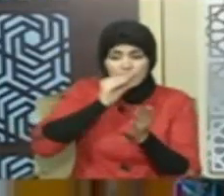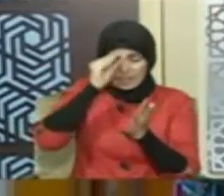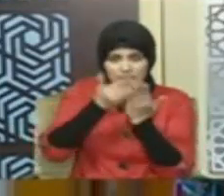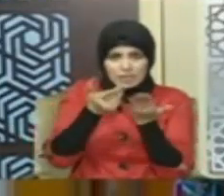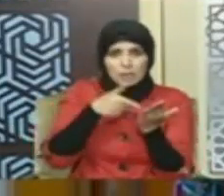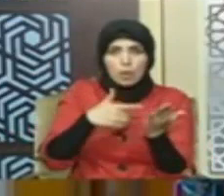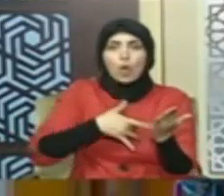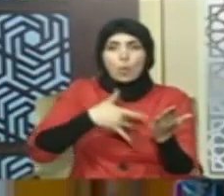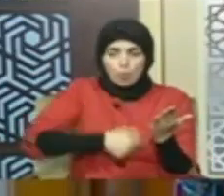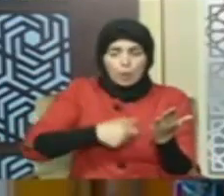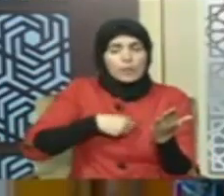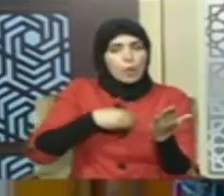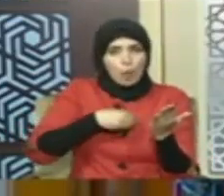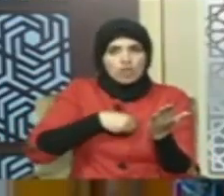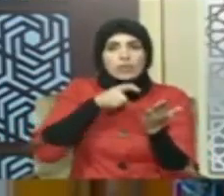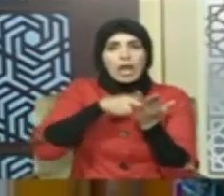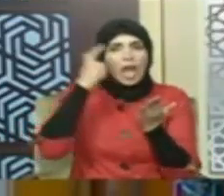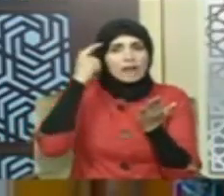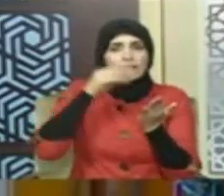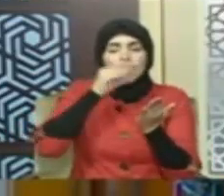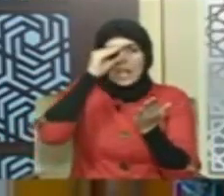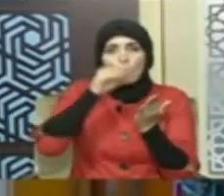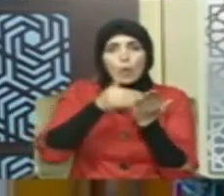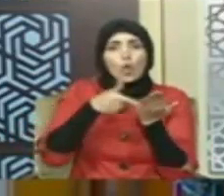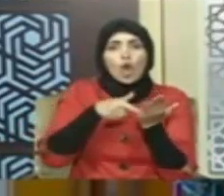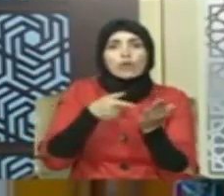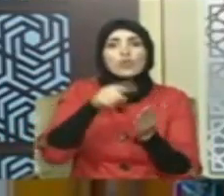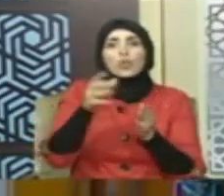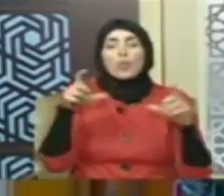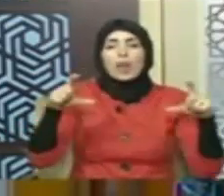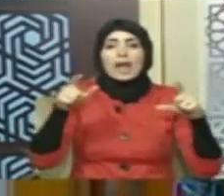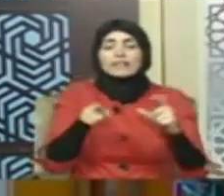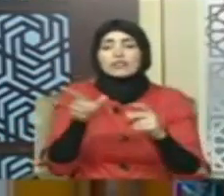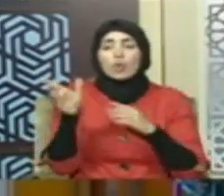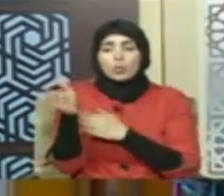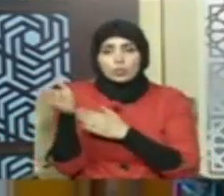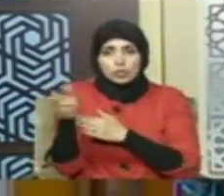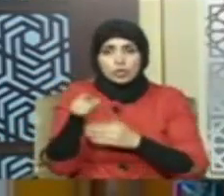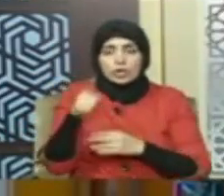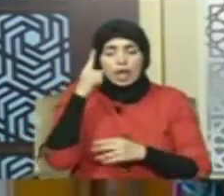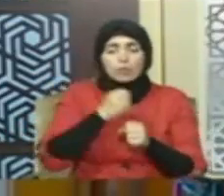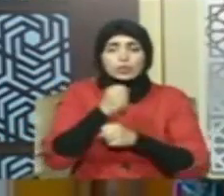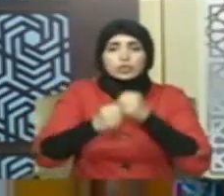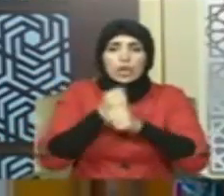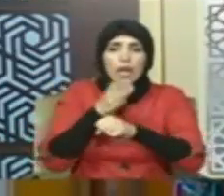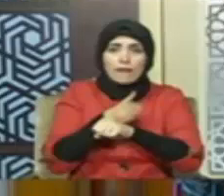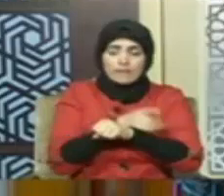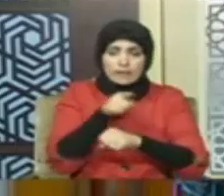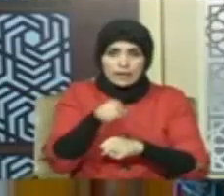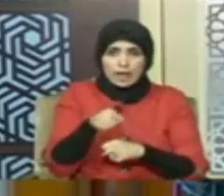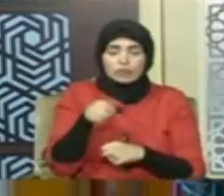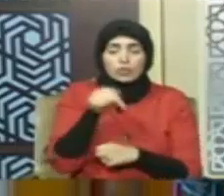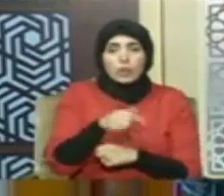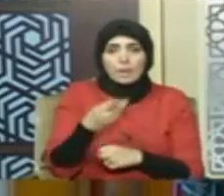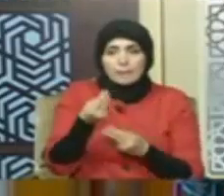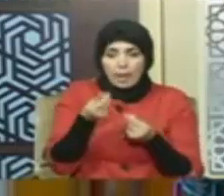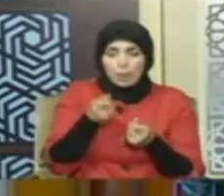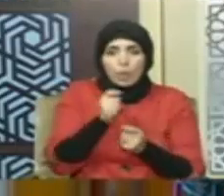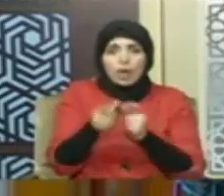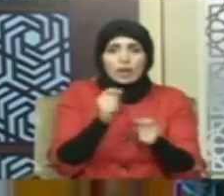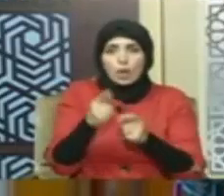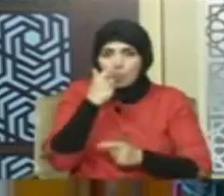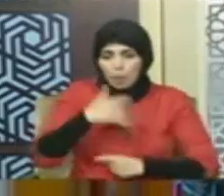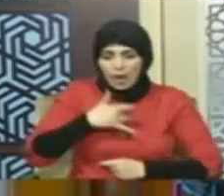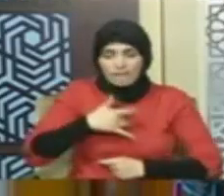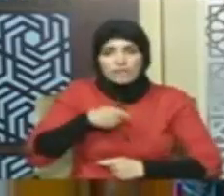الله وصحيح سنة رسول الله، وجاهدوا بأموالهم وأنفسهم في سبيل الله، أولئك